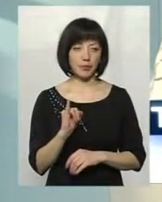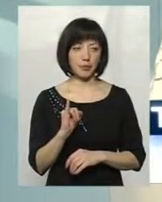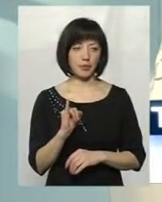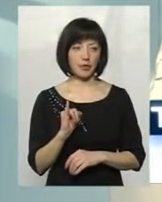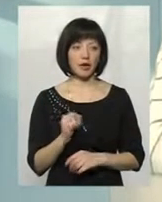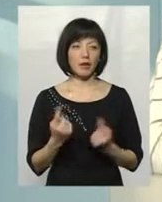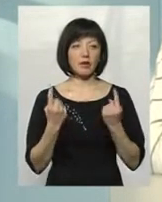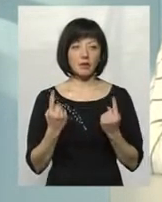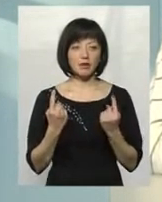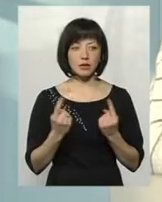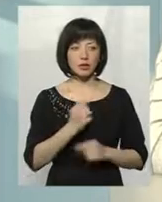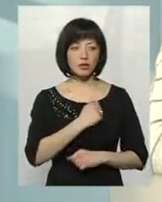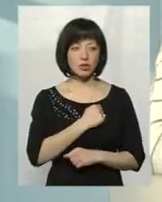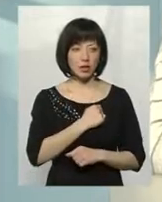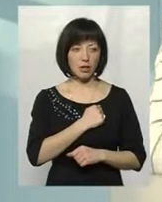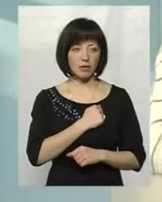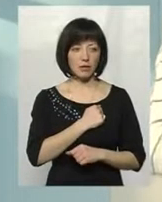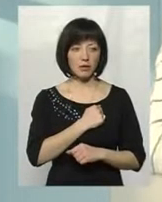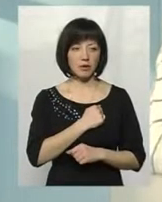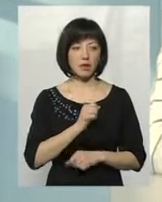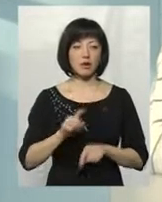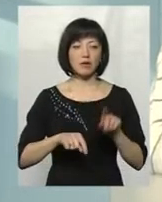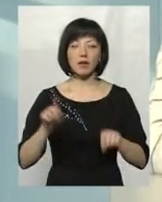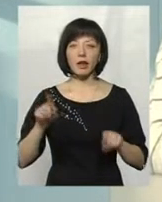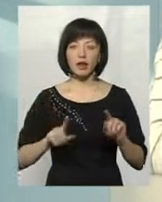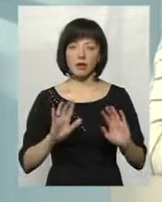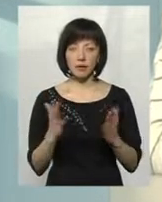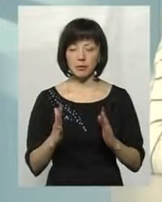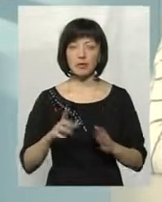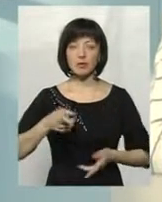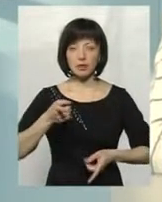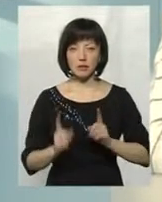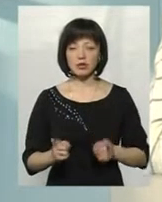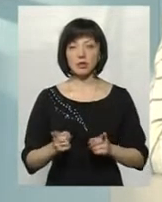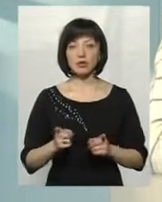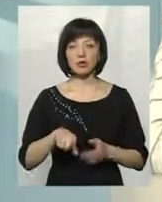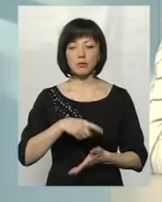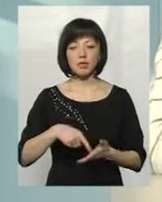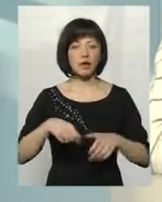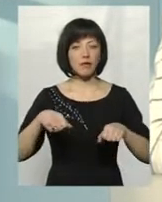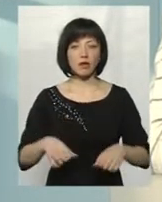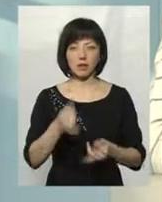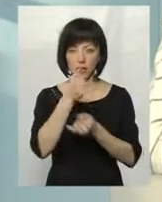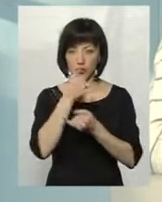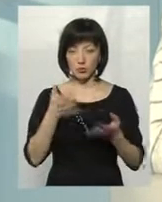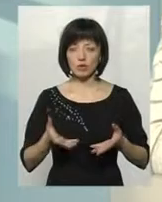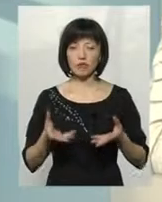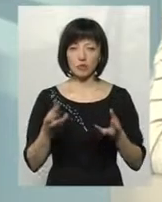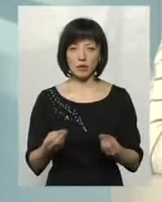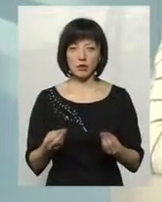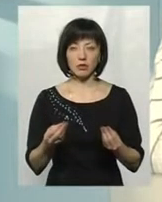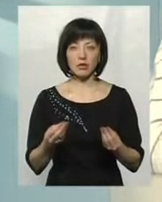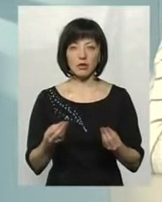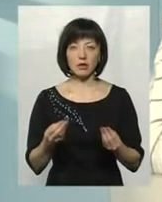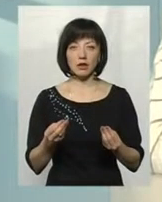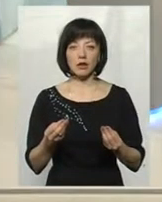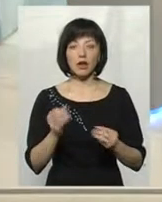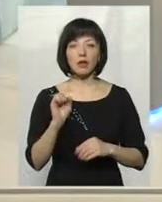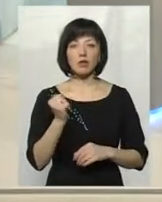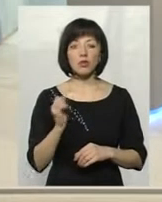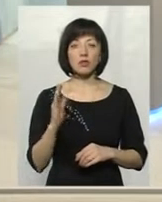на превеликий жаль, в деяких випадках дійсно міська влада не може вплинути. От Андрій Володимирович сказав,